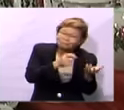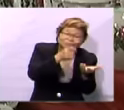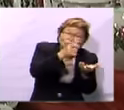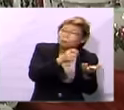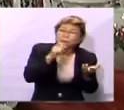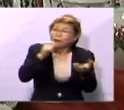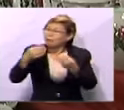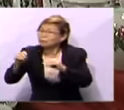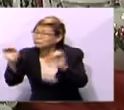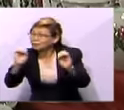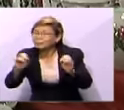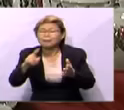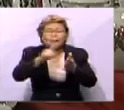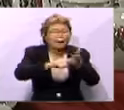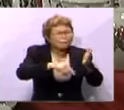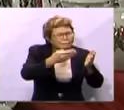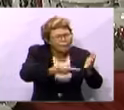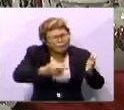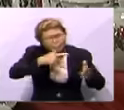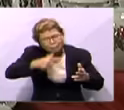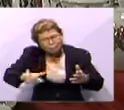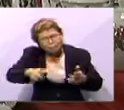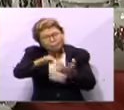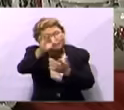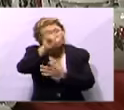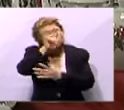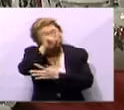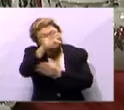pasaran. Apa jua barangan lama yang dipilih, pasti